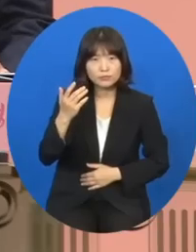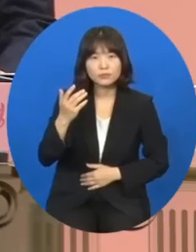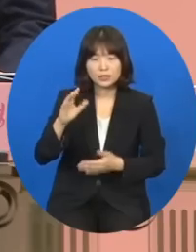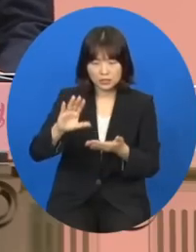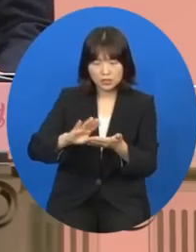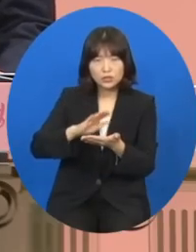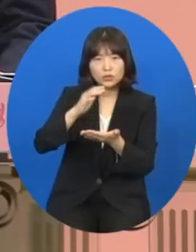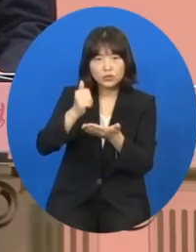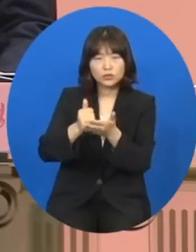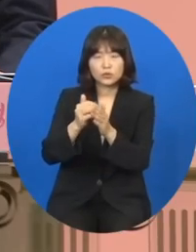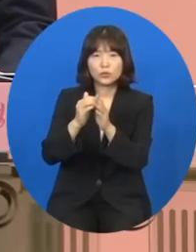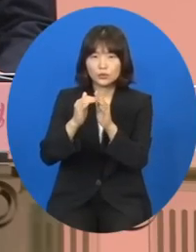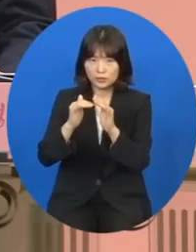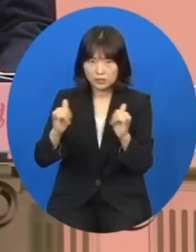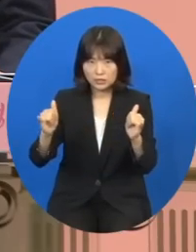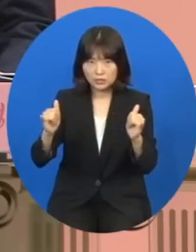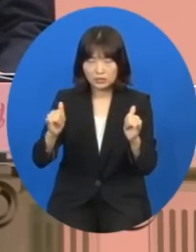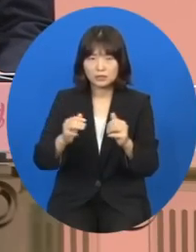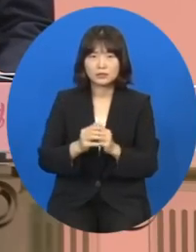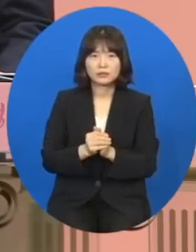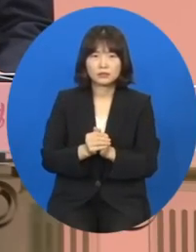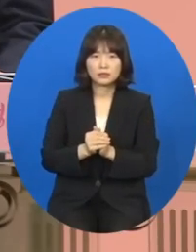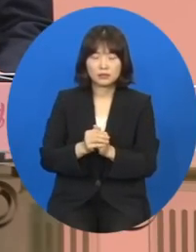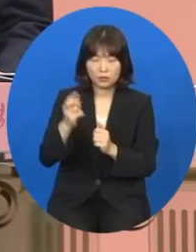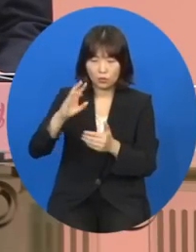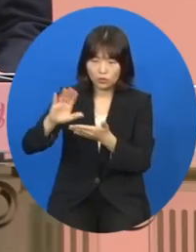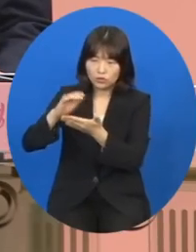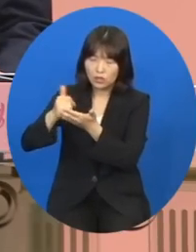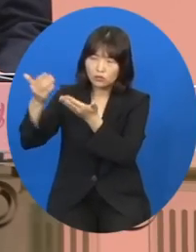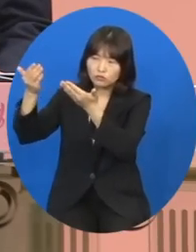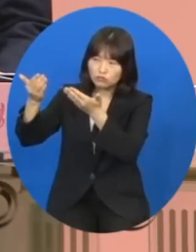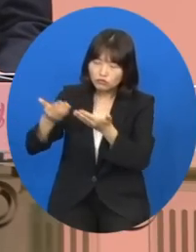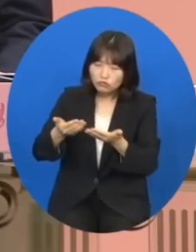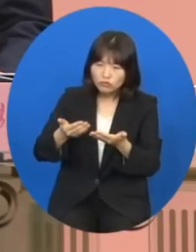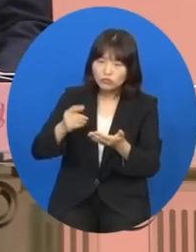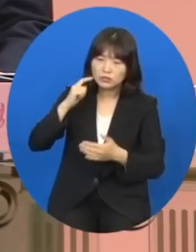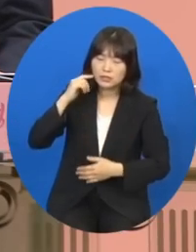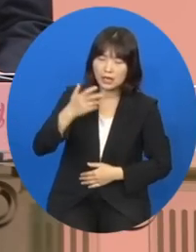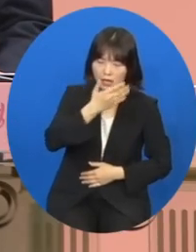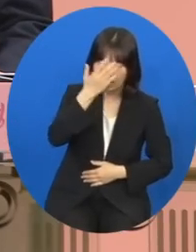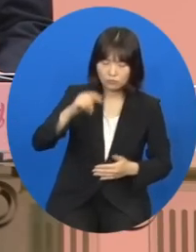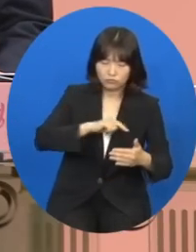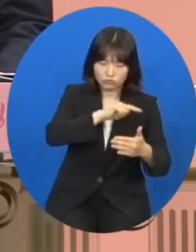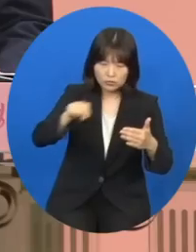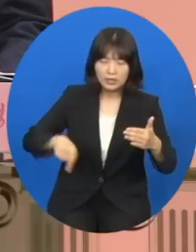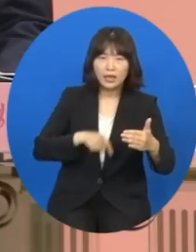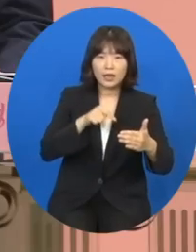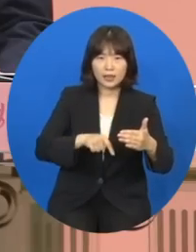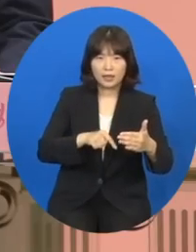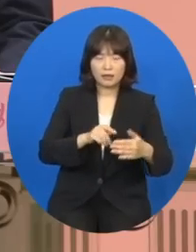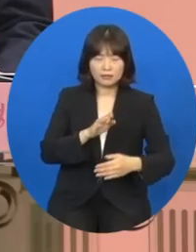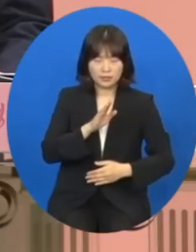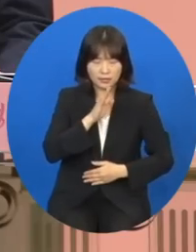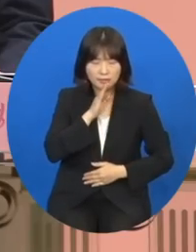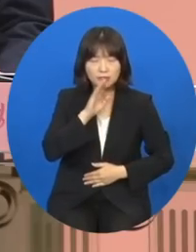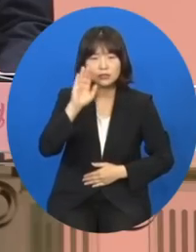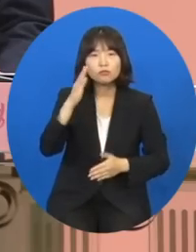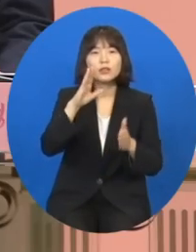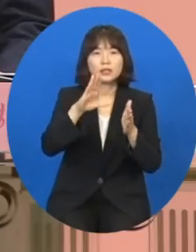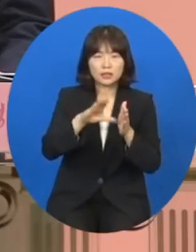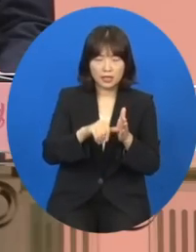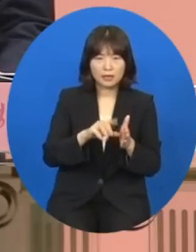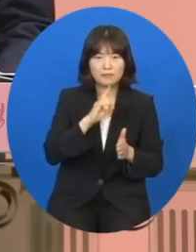그리스도인의 또 그리스도가 주시는 그 그리스도의 아름다움이 우리 않은 실체가 될 때 그 때에만